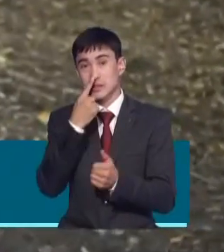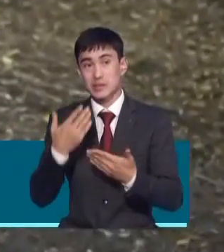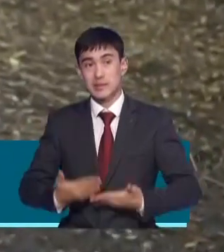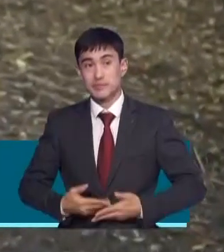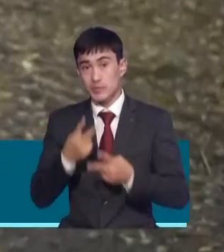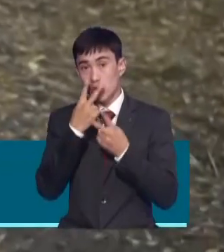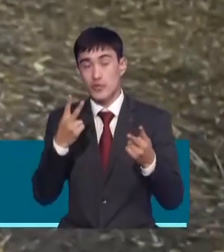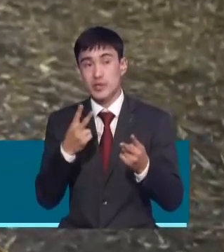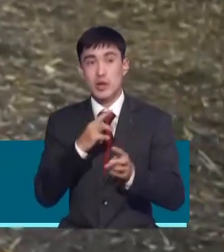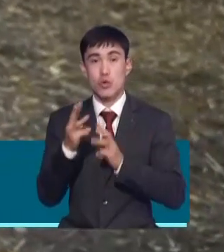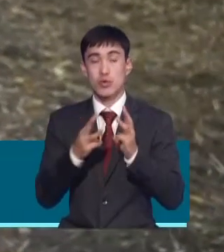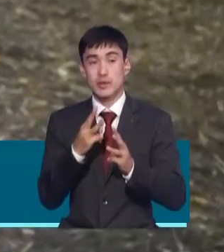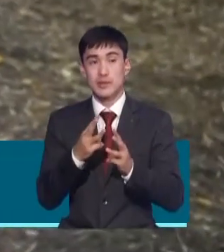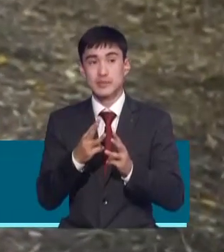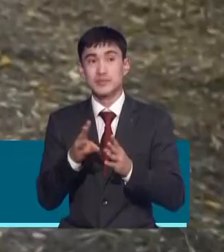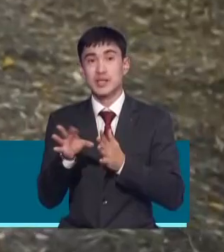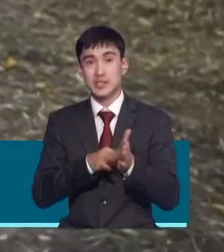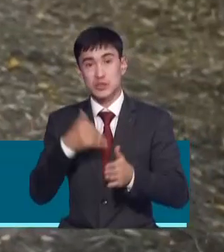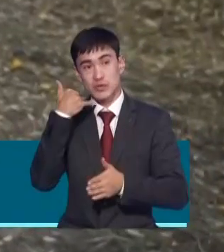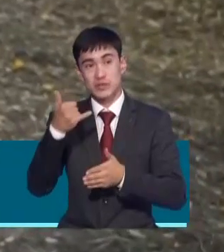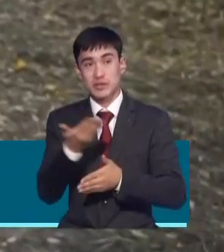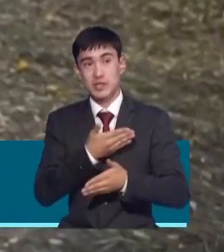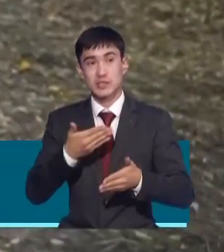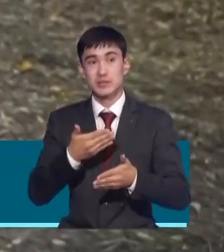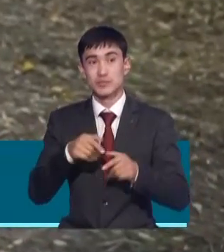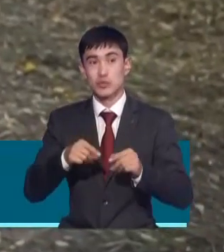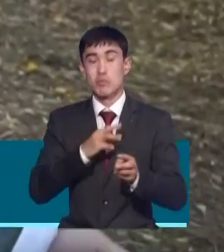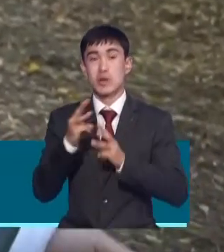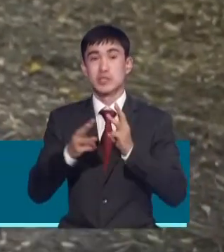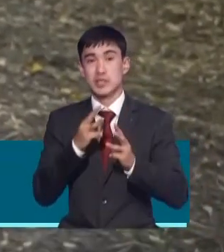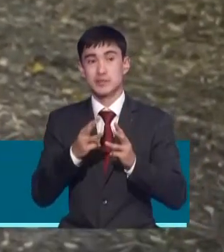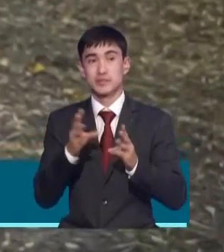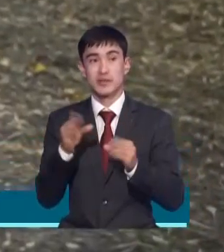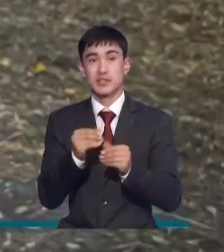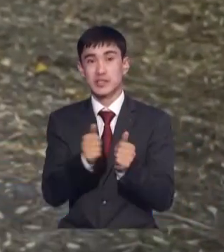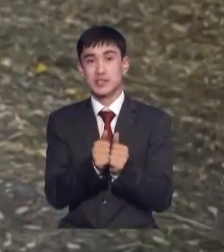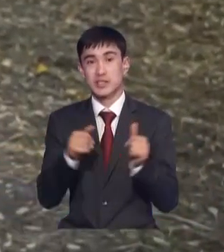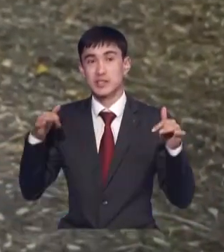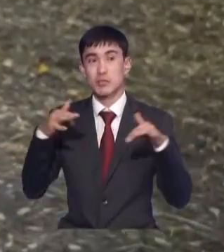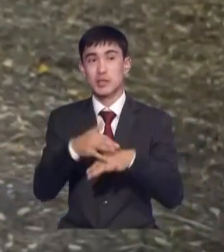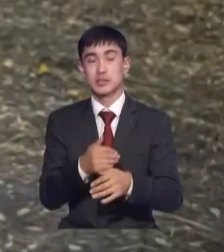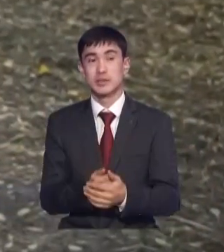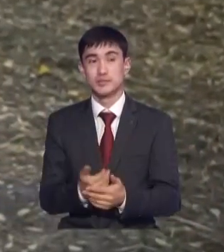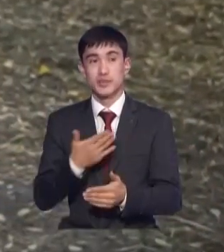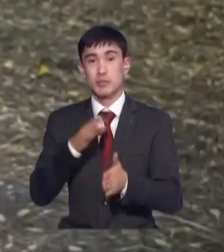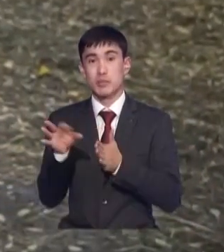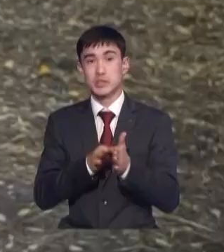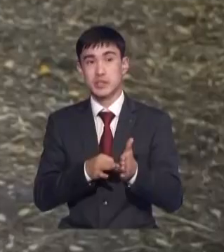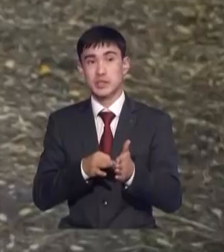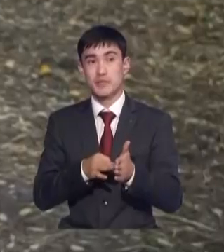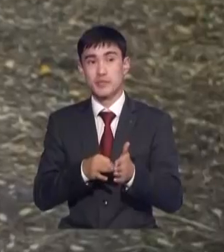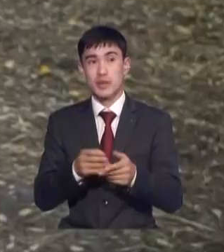живет, увидел огонь и сразу вызвал нас. Тут пожарка, все соседи собрались. Мы быстренько